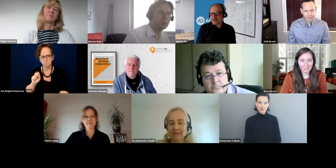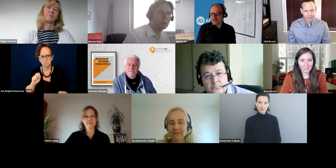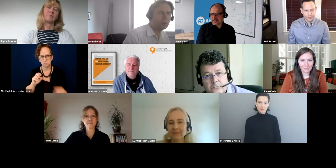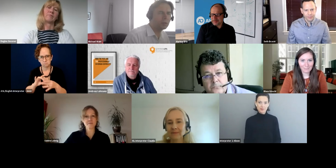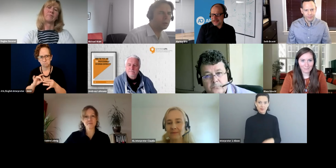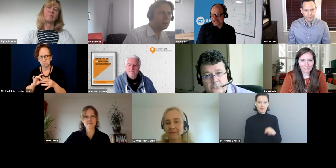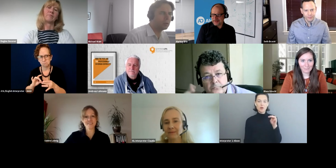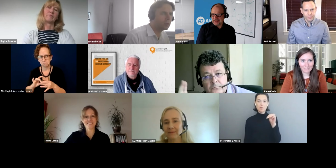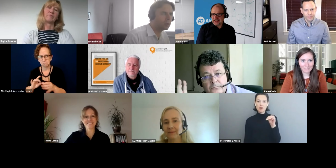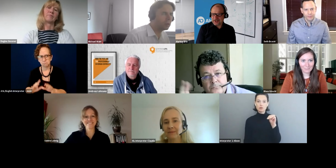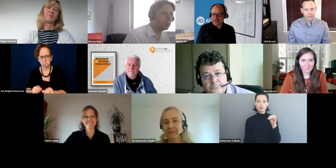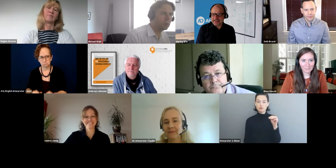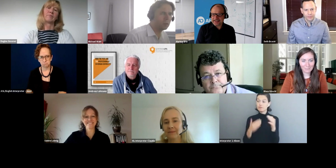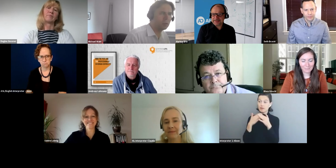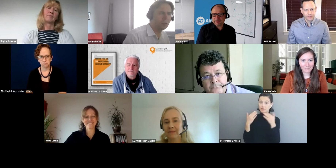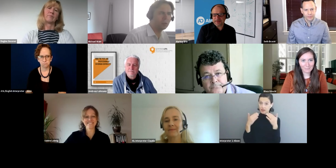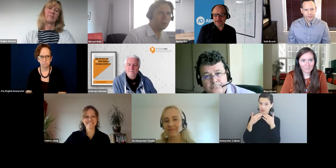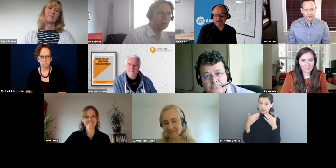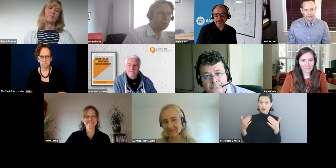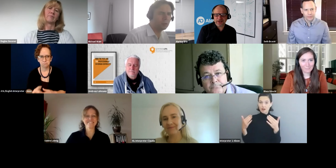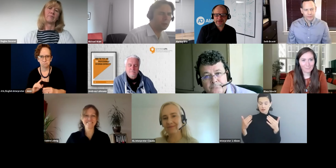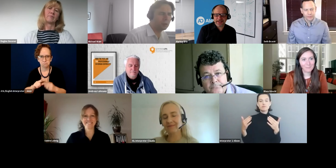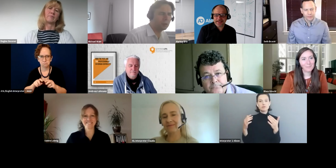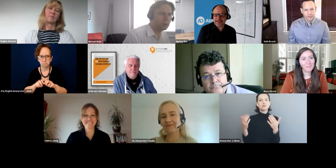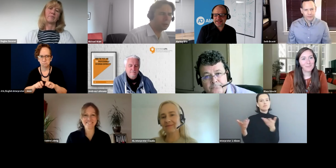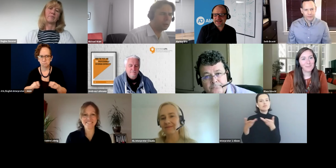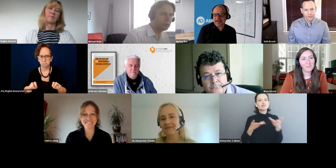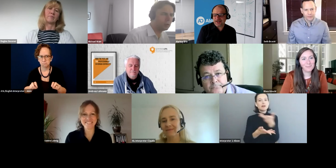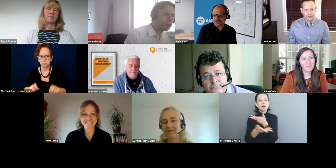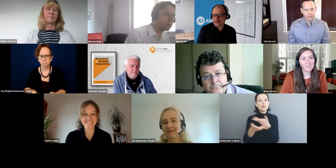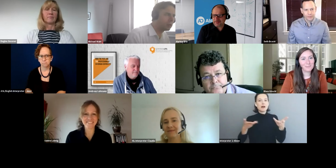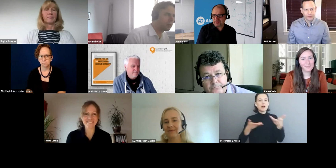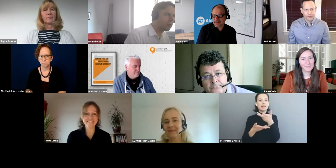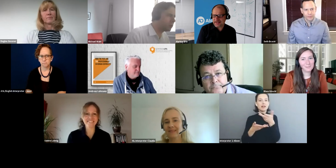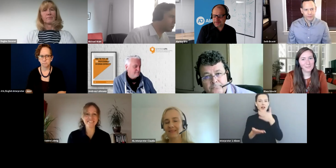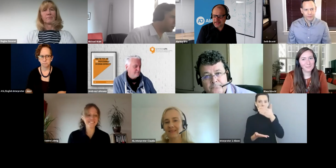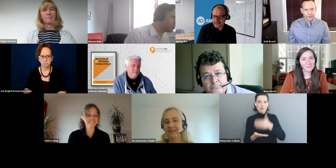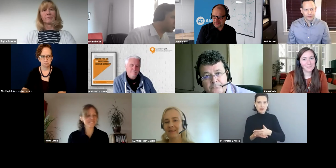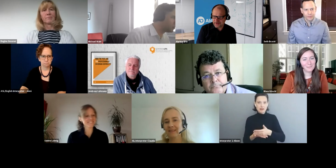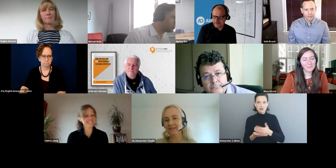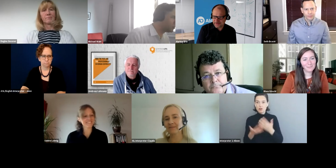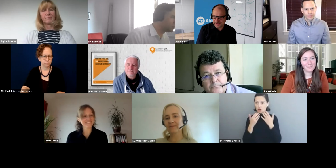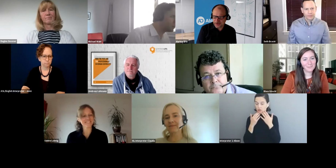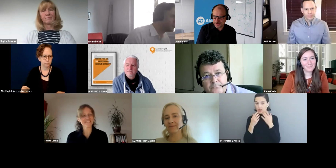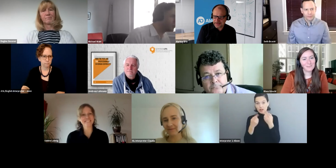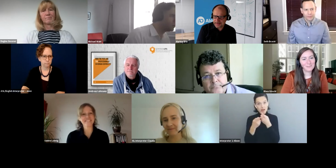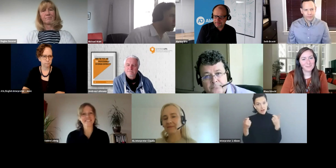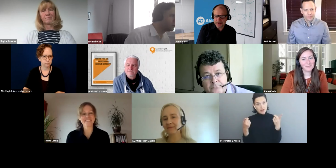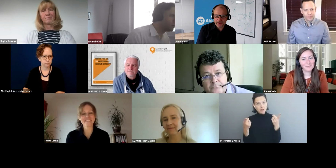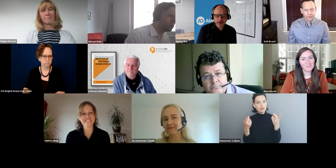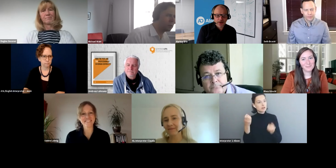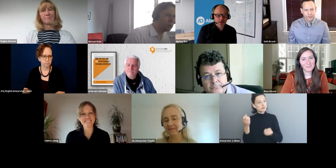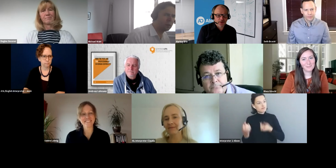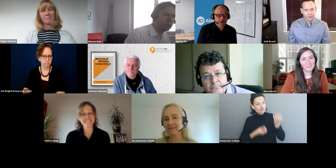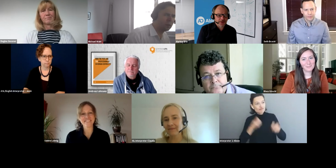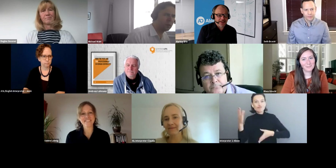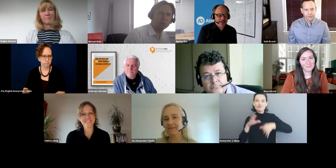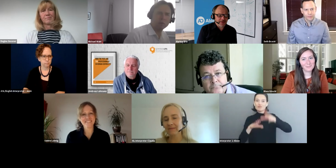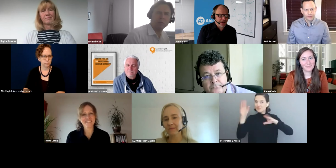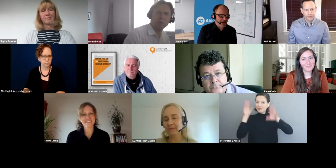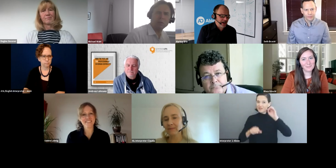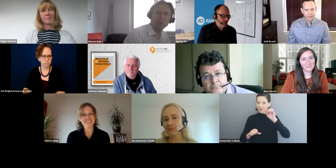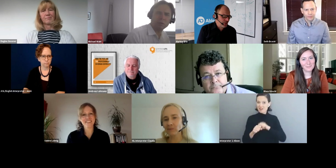am Ende unseres Panels. Vielen Dank euch allen. Ich hoffe, dass ihr alle euch habt ein bisschen inspirieren lassen von dem, was wir hier gehört haben